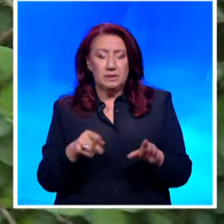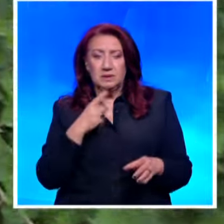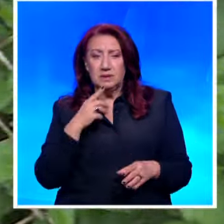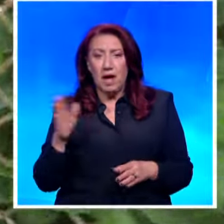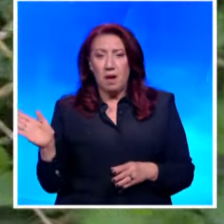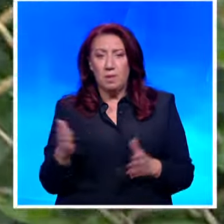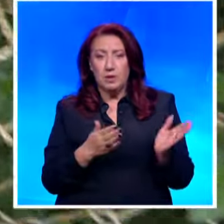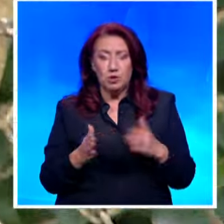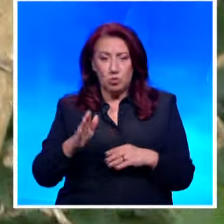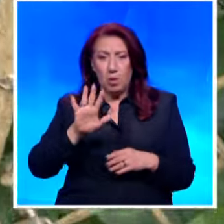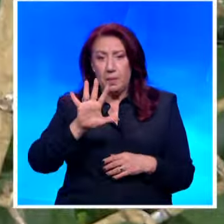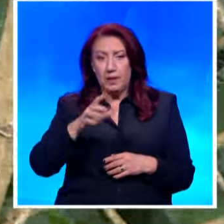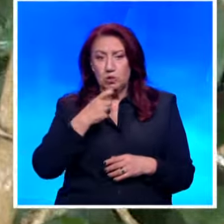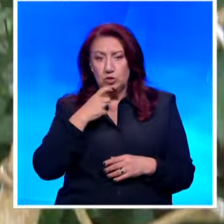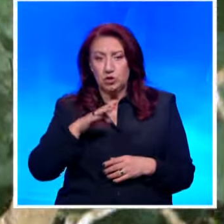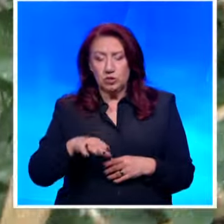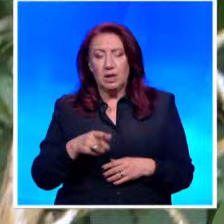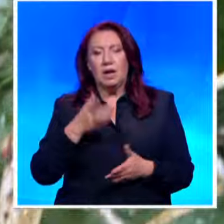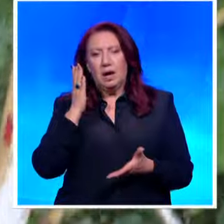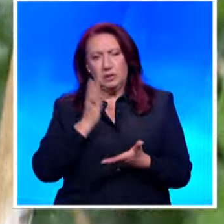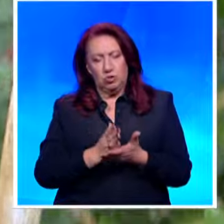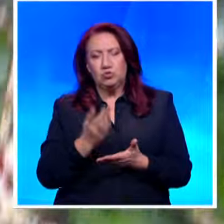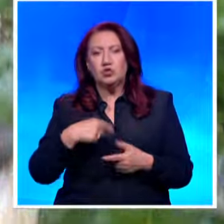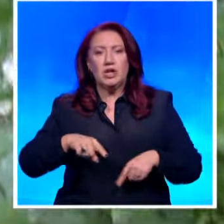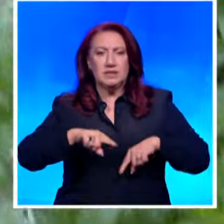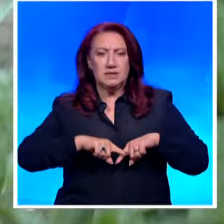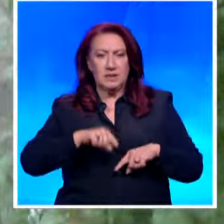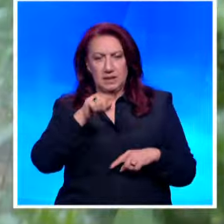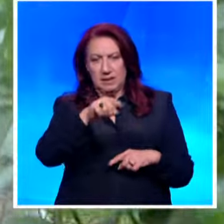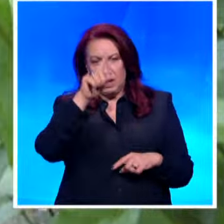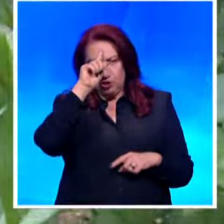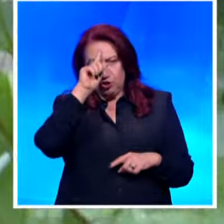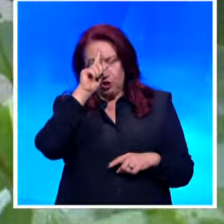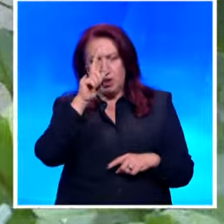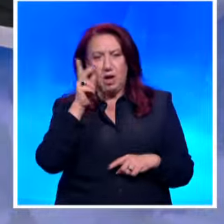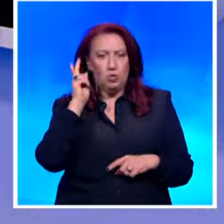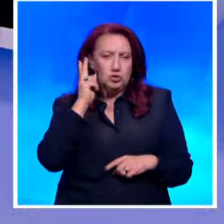са категорични, че ще съдят жената от клипа. За BTV новините, Емил Кацаров.